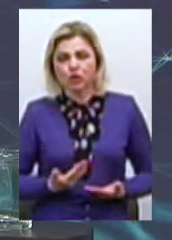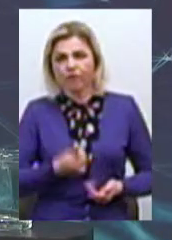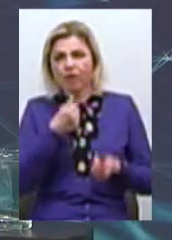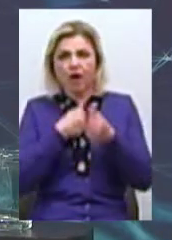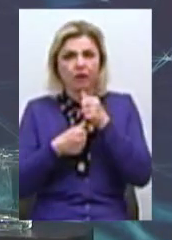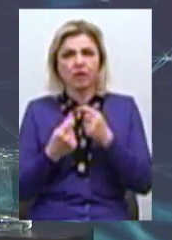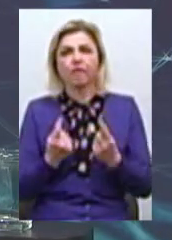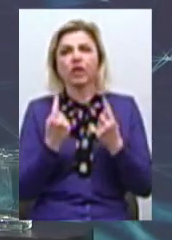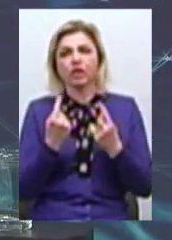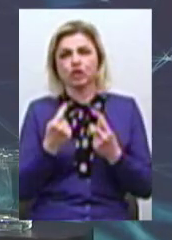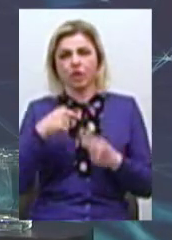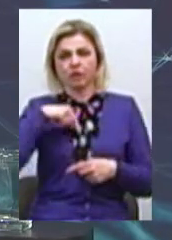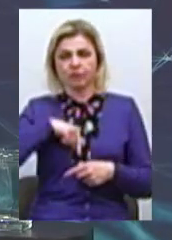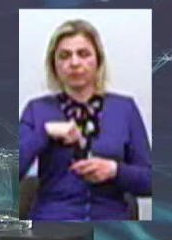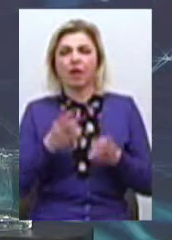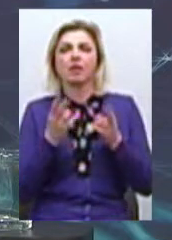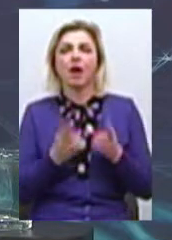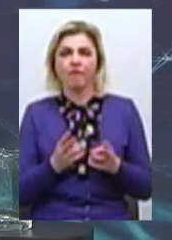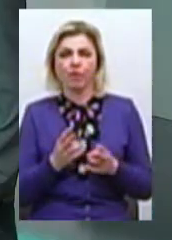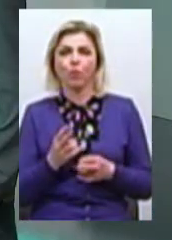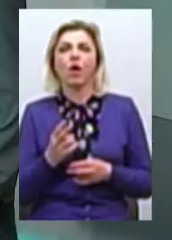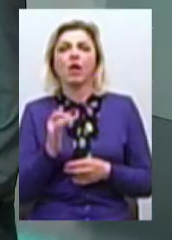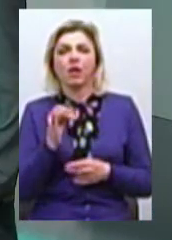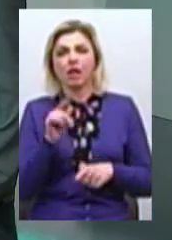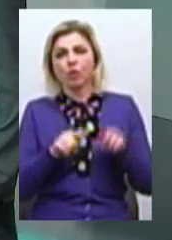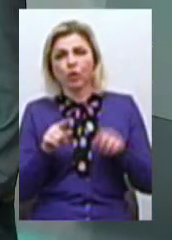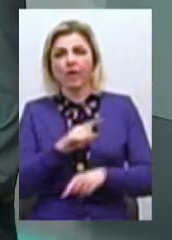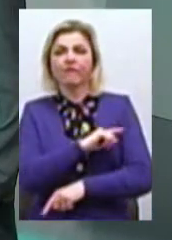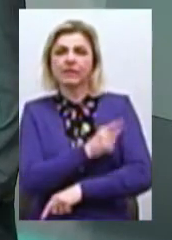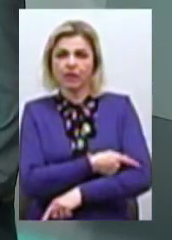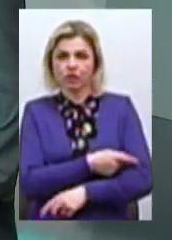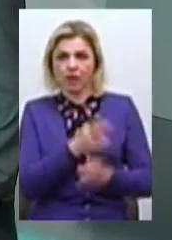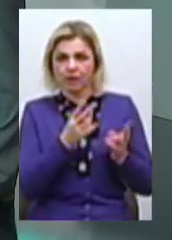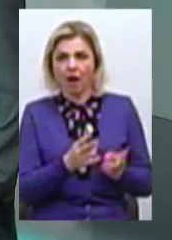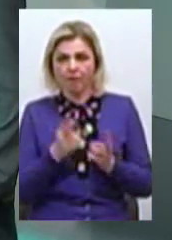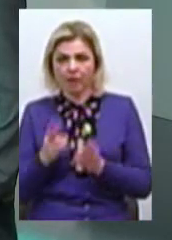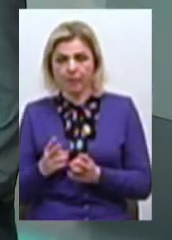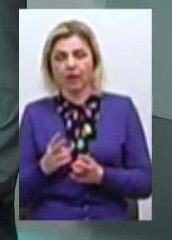величезну травму психологічну, інколи, на жаль, фізичні травми і